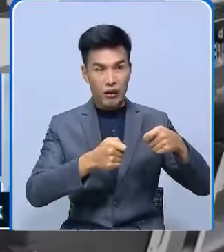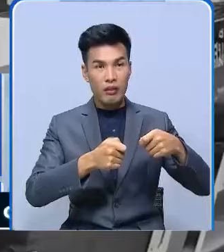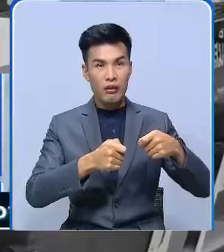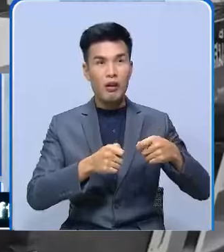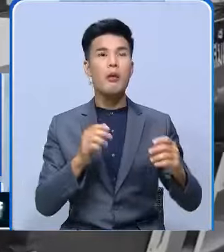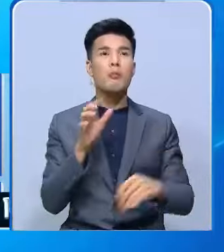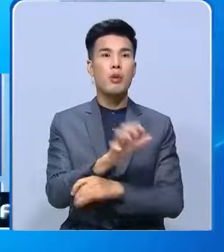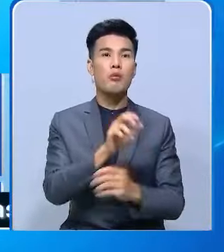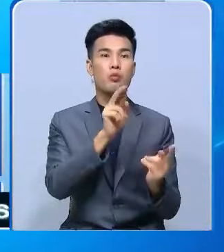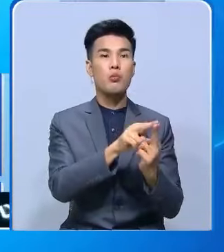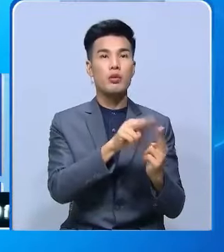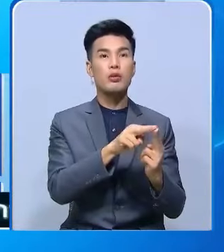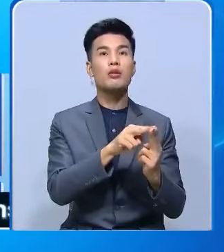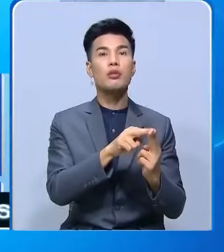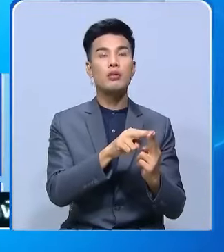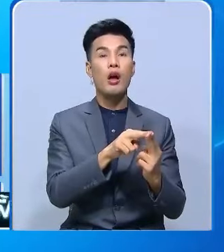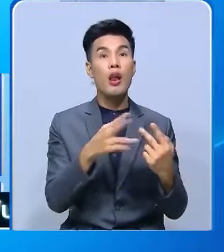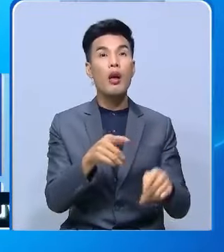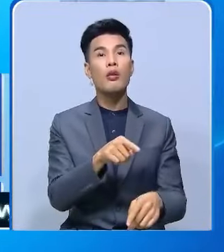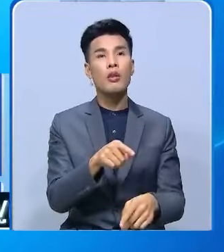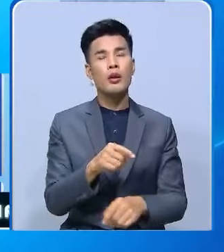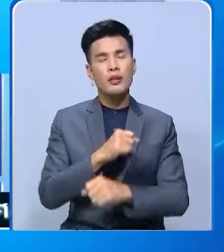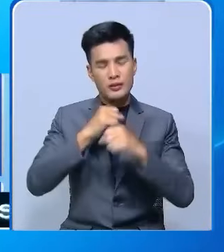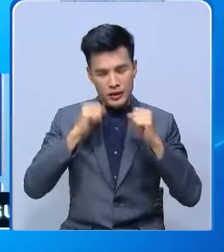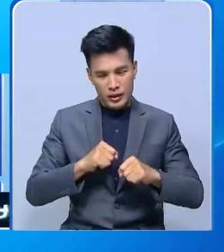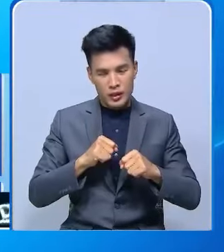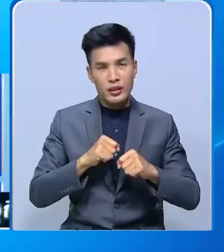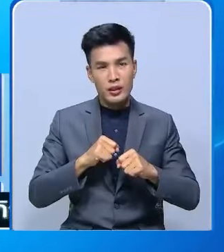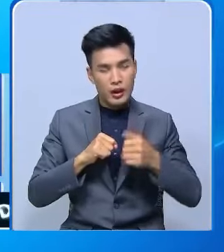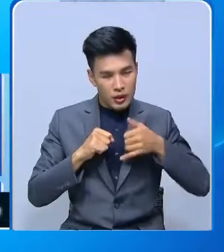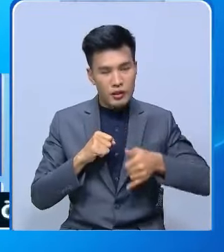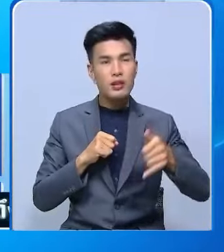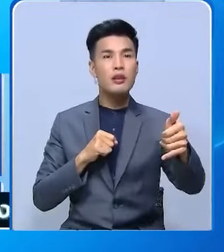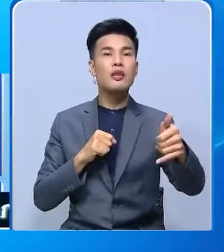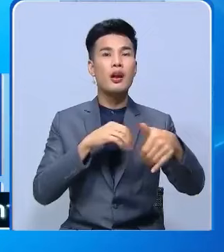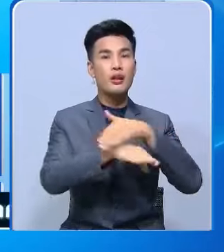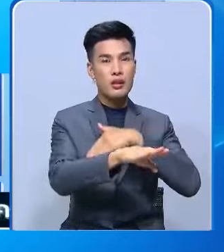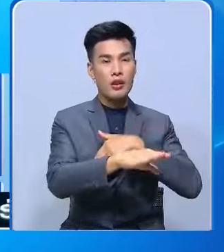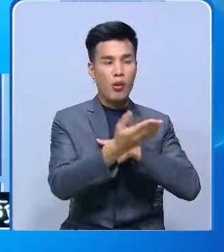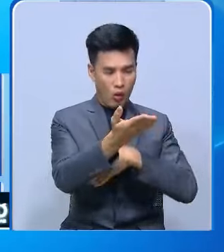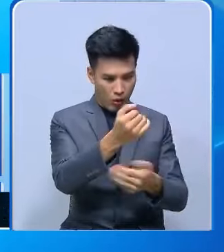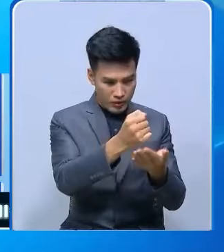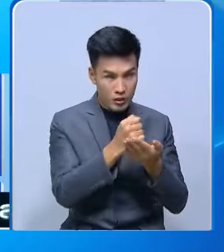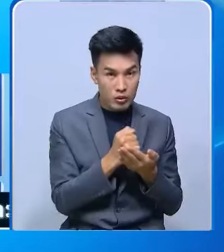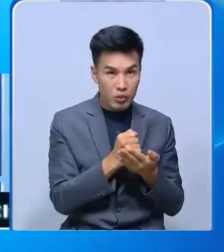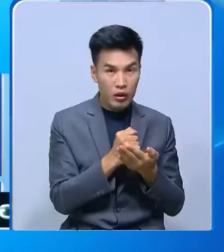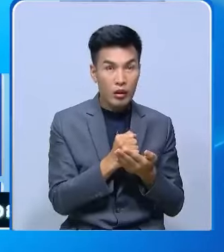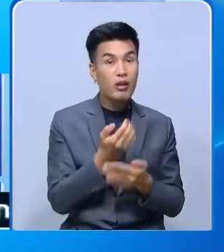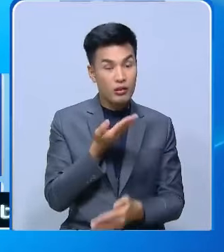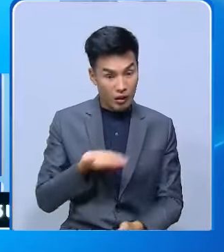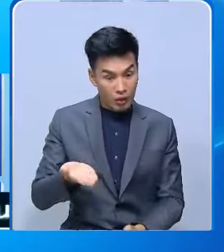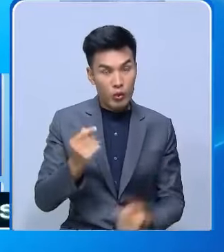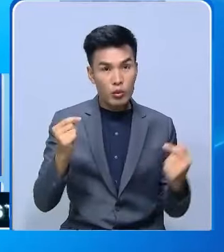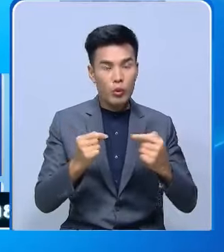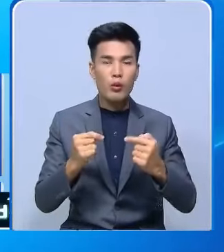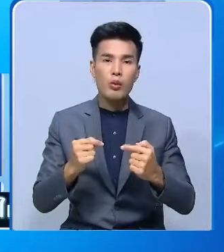ข่มขืนภายในห้องพักด้วยก่อนที่เธอจะตัดสินใจวิ่งหลบหนีออกจากห้องมานะคะเพื่อที่จะมาขอความช่วยเหลือโดยเหตุการณ์นี้เนี่ยเกิดขึ้น